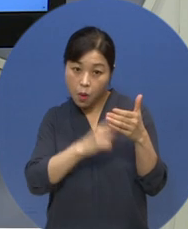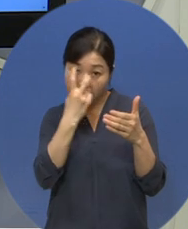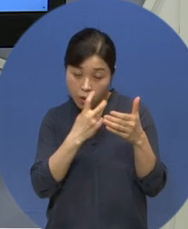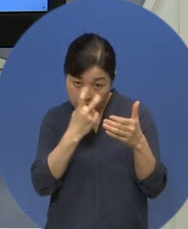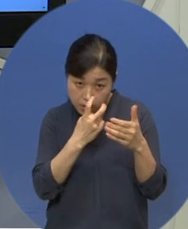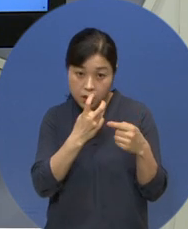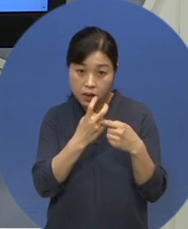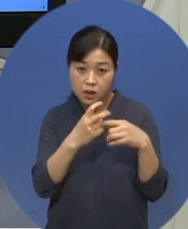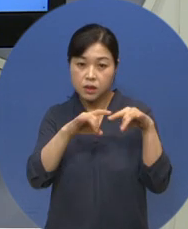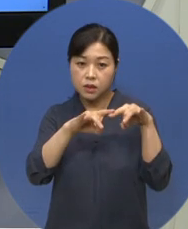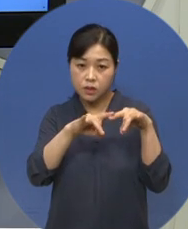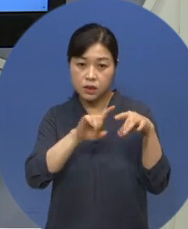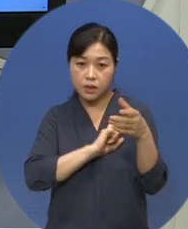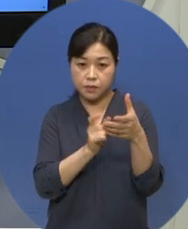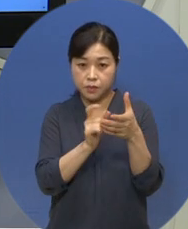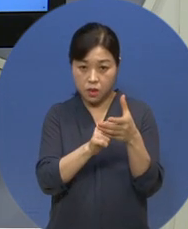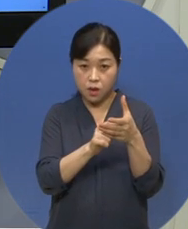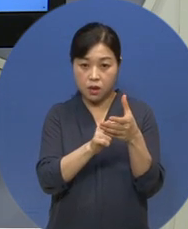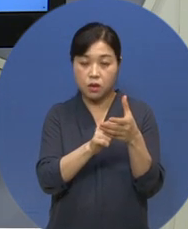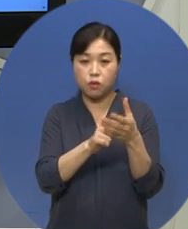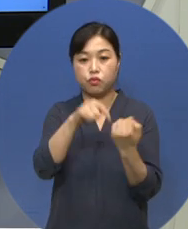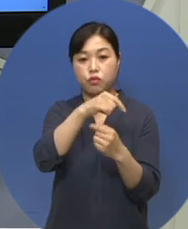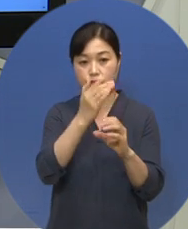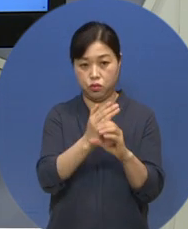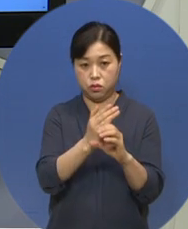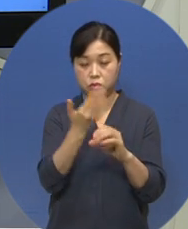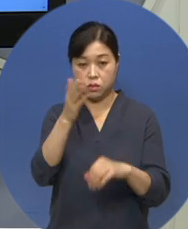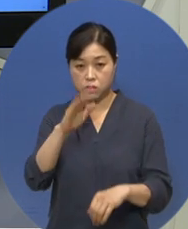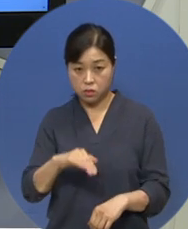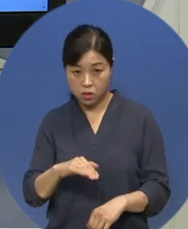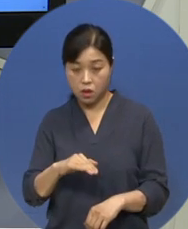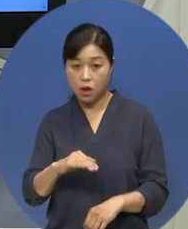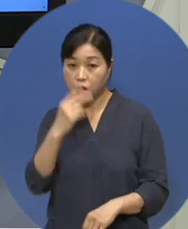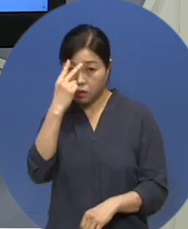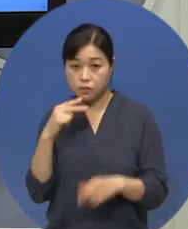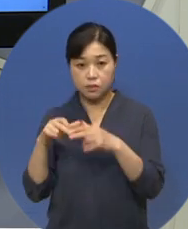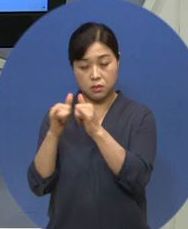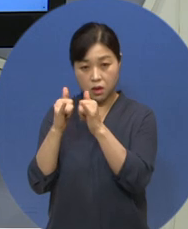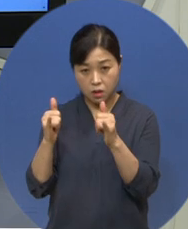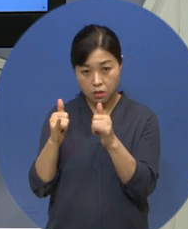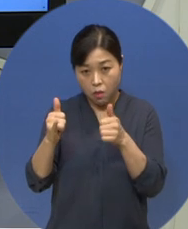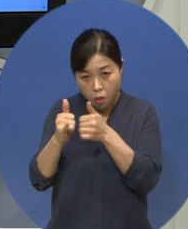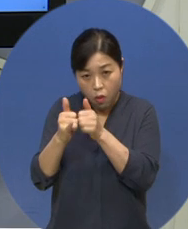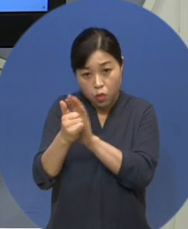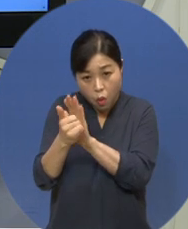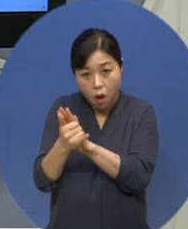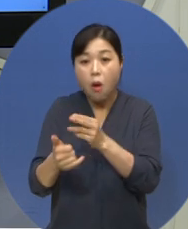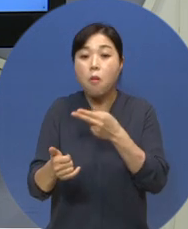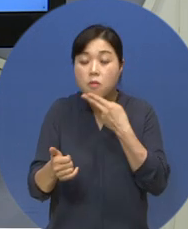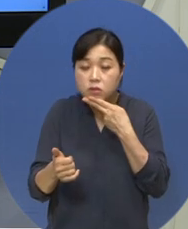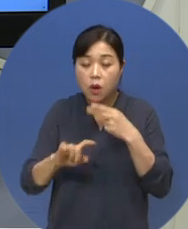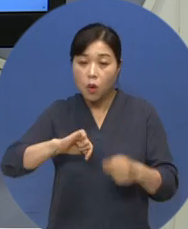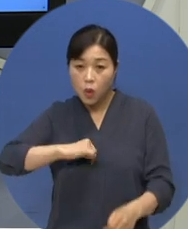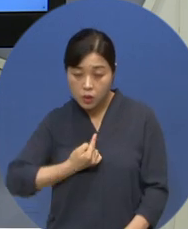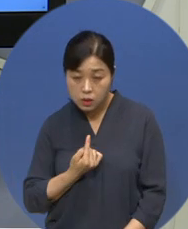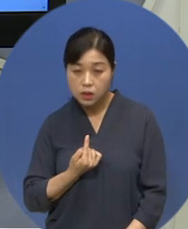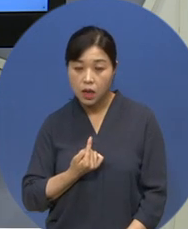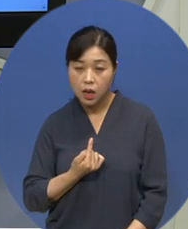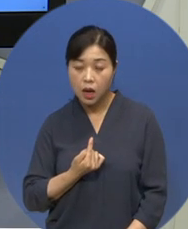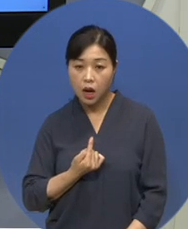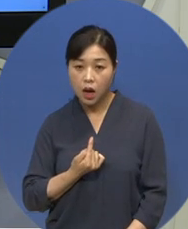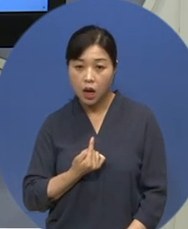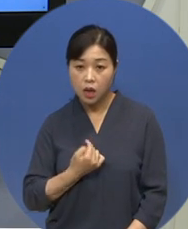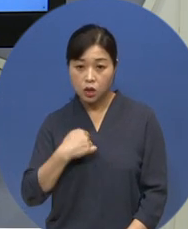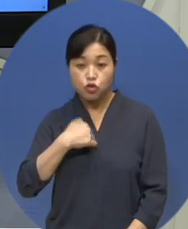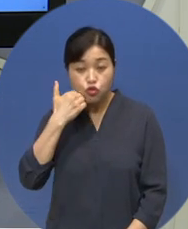시스템을 운영하고 있습니다 하지만 중증 시각장애인은 누군가의 도움 없이는 혼자 본인인증이